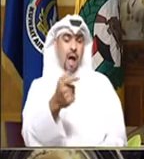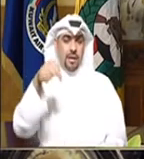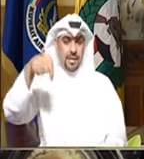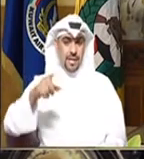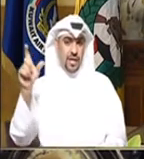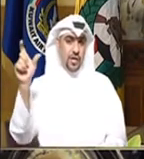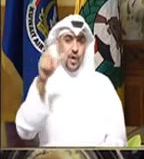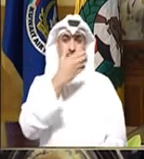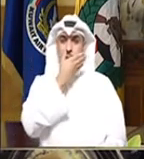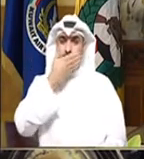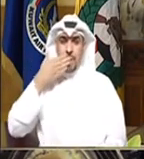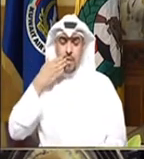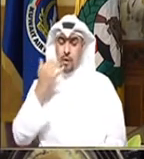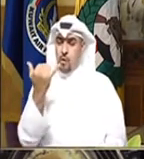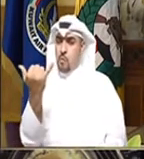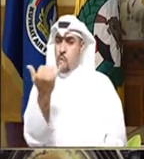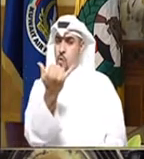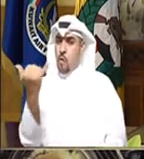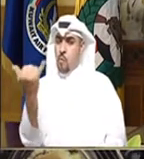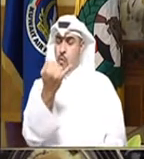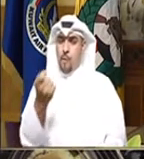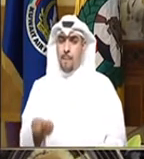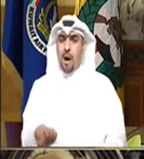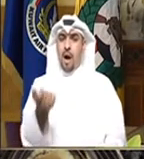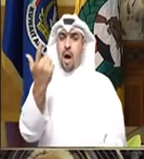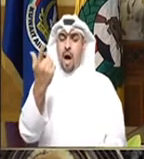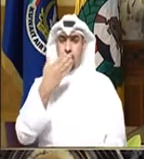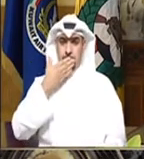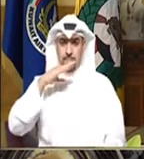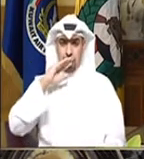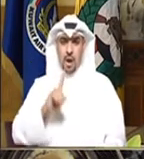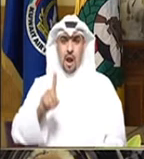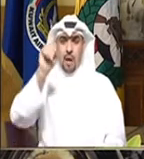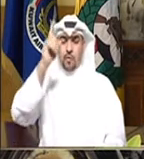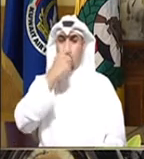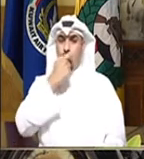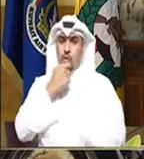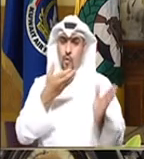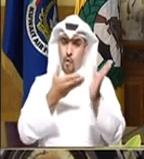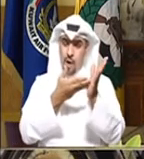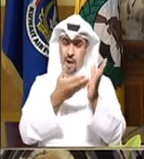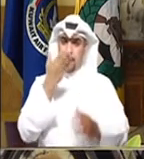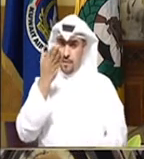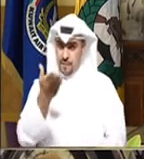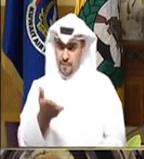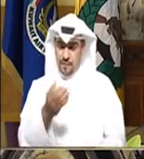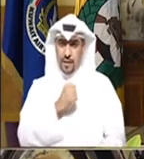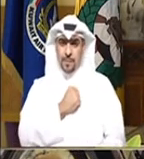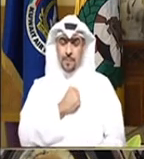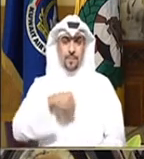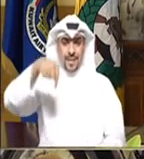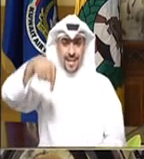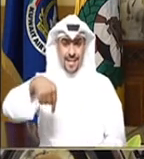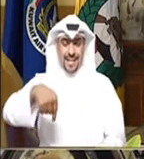وتشريف وتكريم بنزول كتابه العزيز، نقطة انطلاق